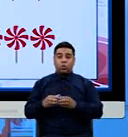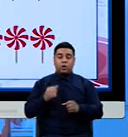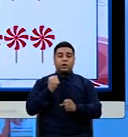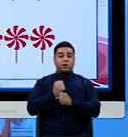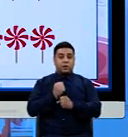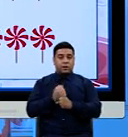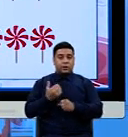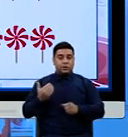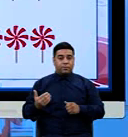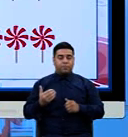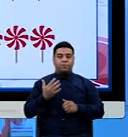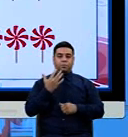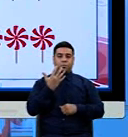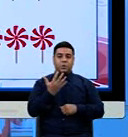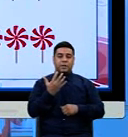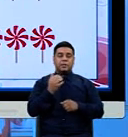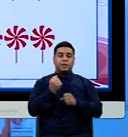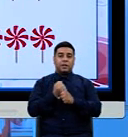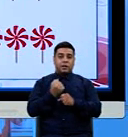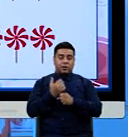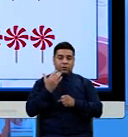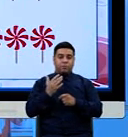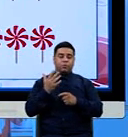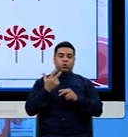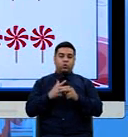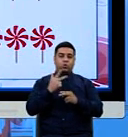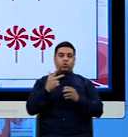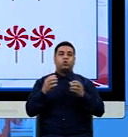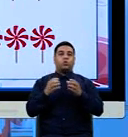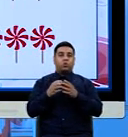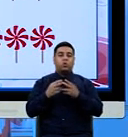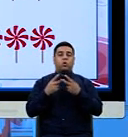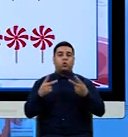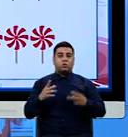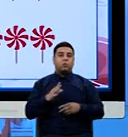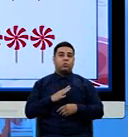bo'lib 5 tadan qilib 3 ta guruhni hosil qildik.